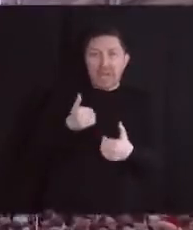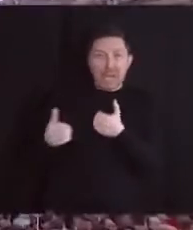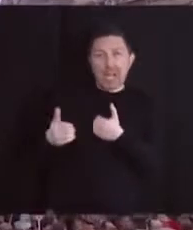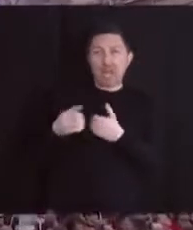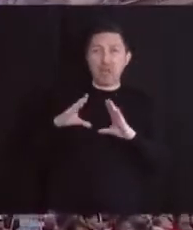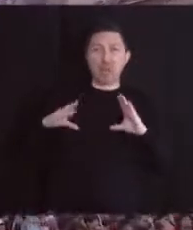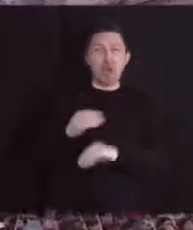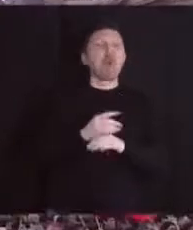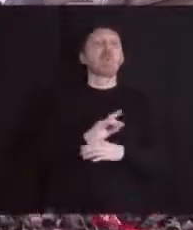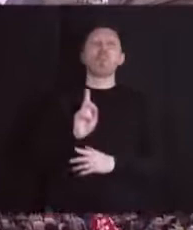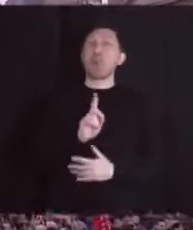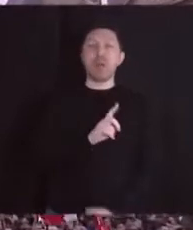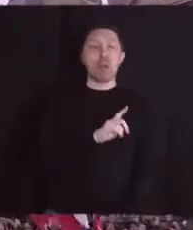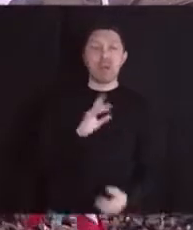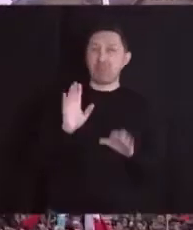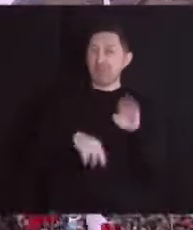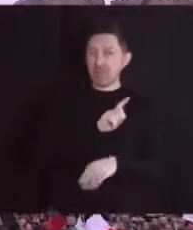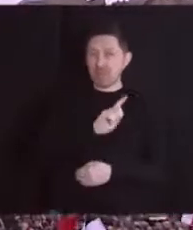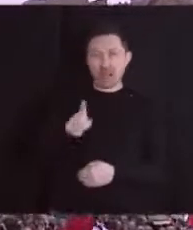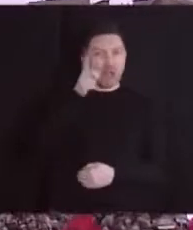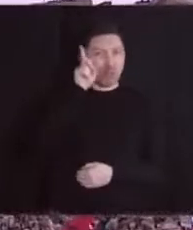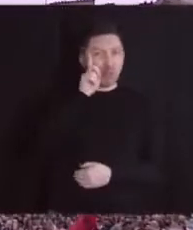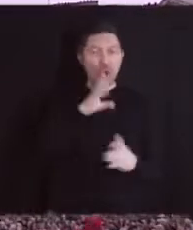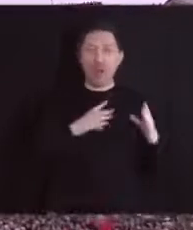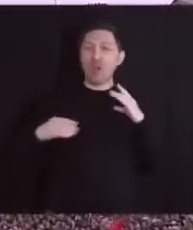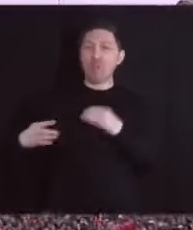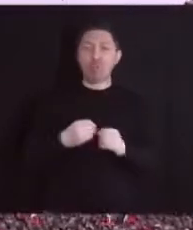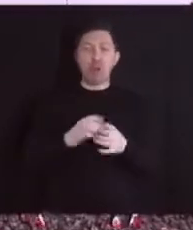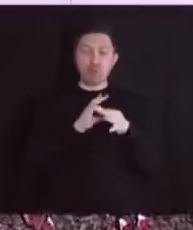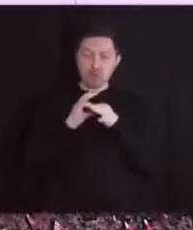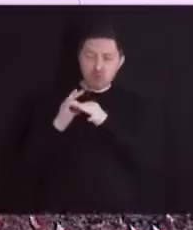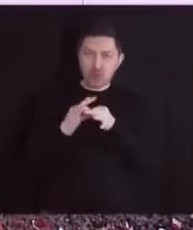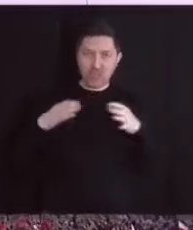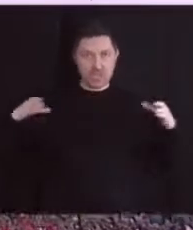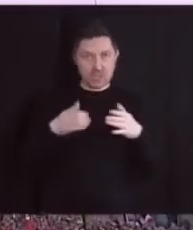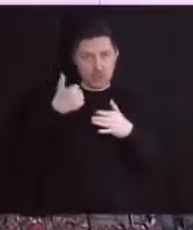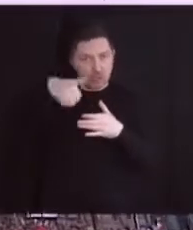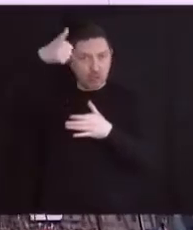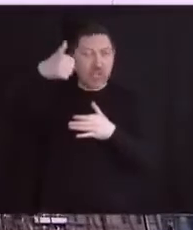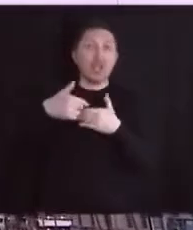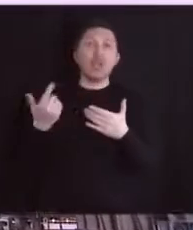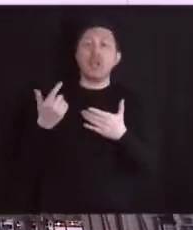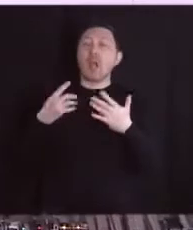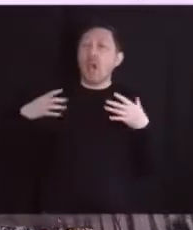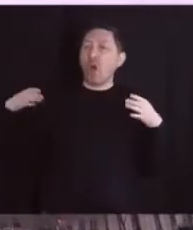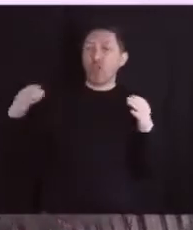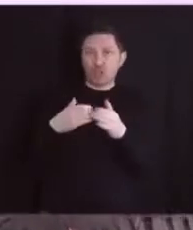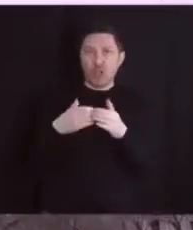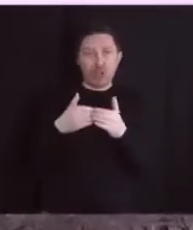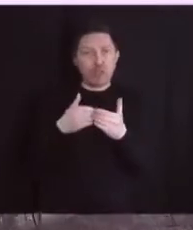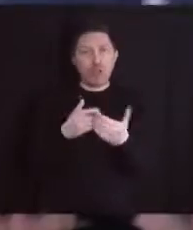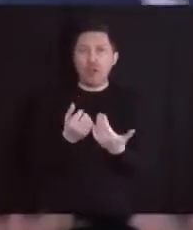la force du peuple a gardé son unité, la force du peuple assemblé a